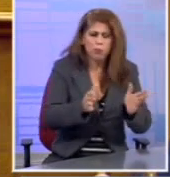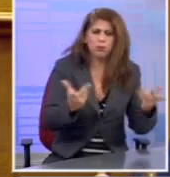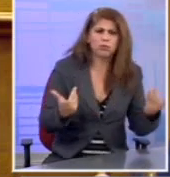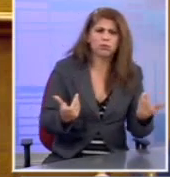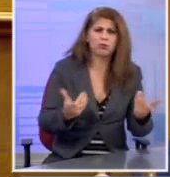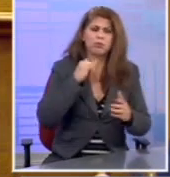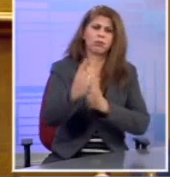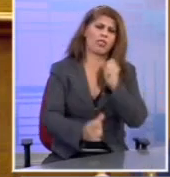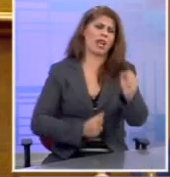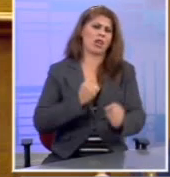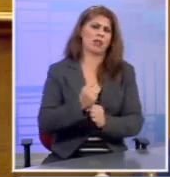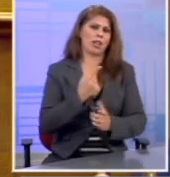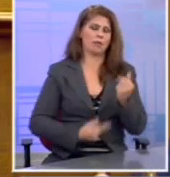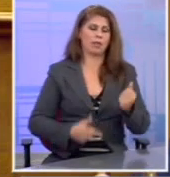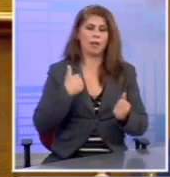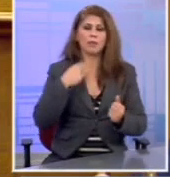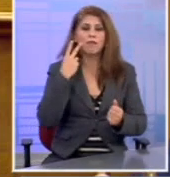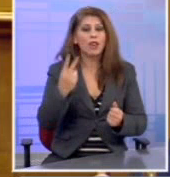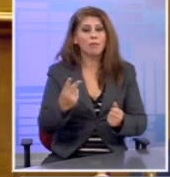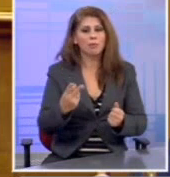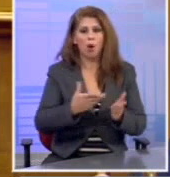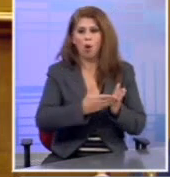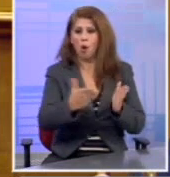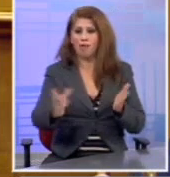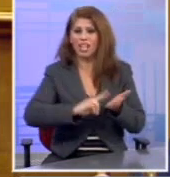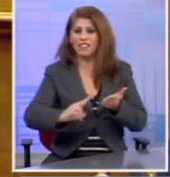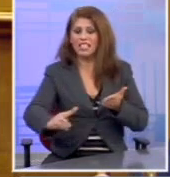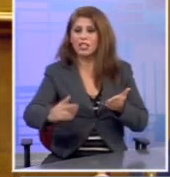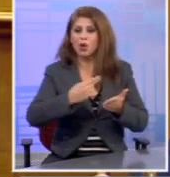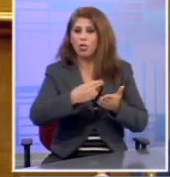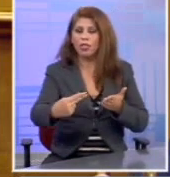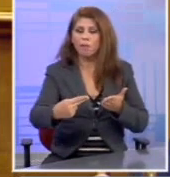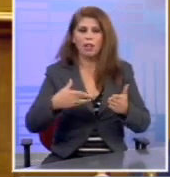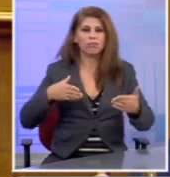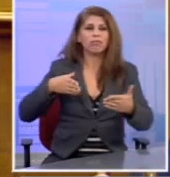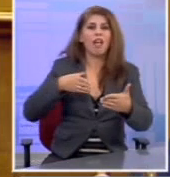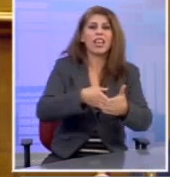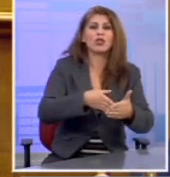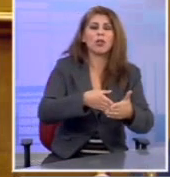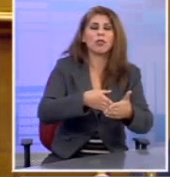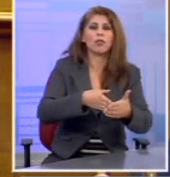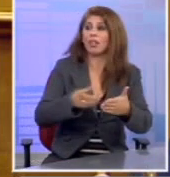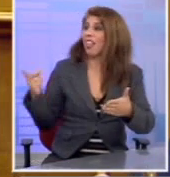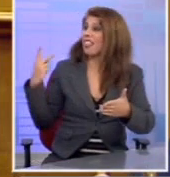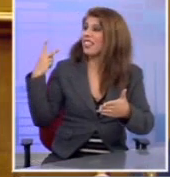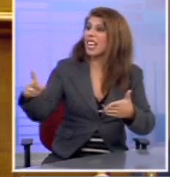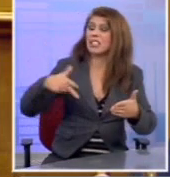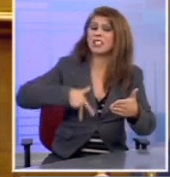Εμείς λοιπόν μπροστά σε ένα εμφανές αδιέξοδο που οι κυβερνήσεις σας δημιούργησαν,